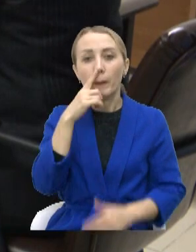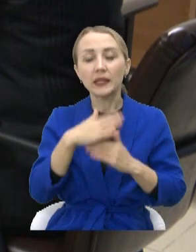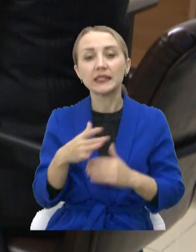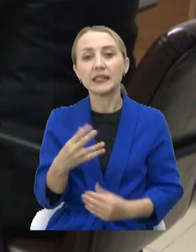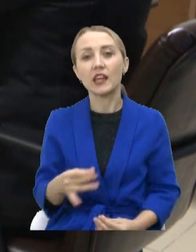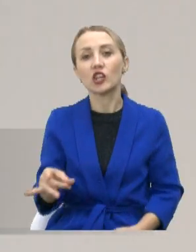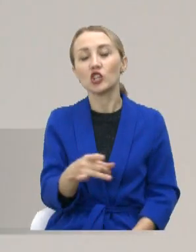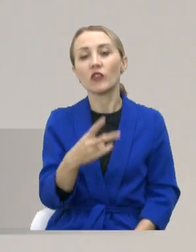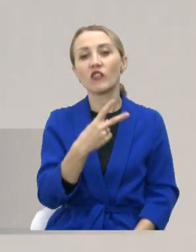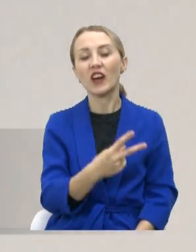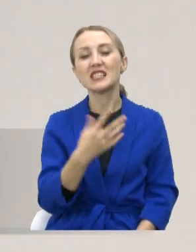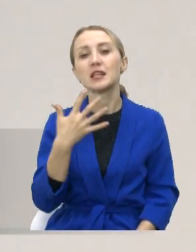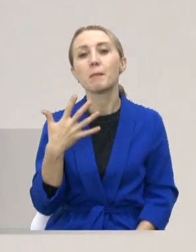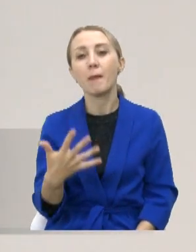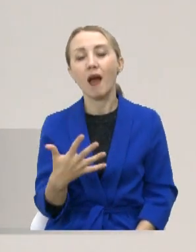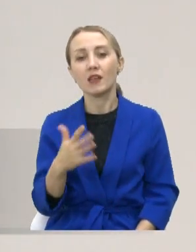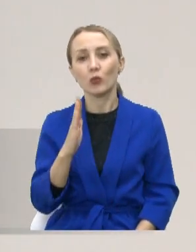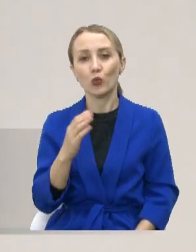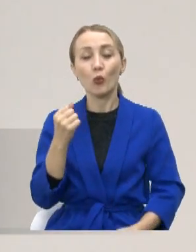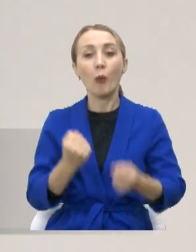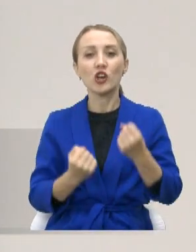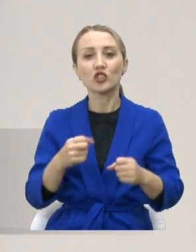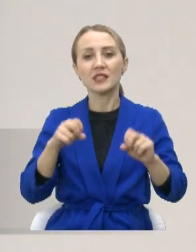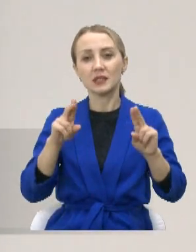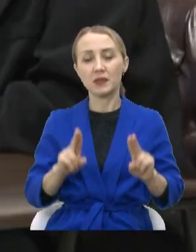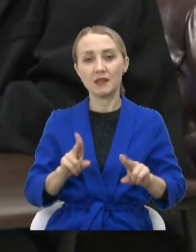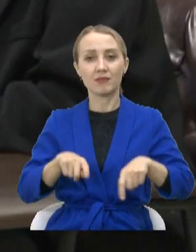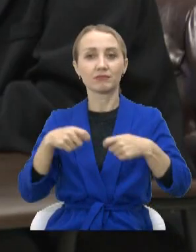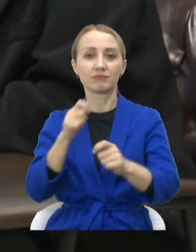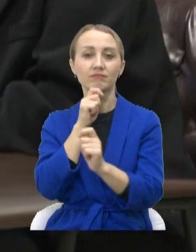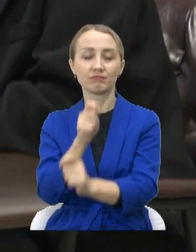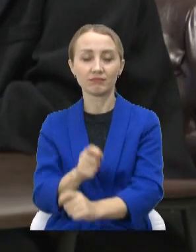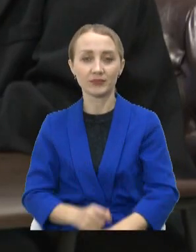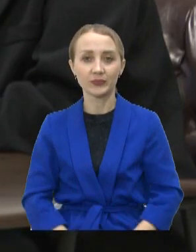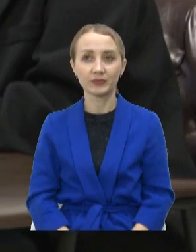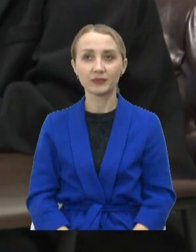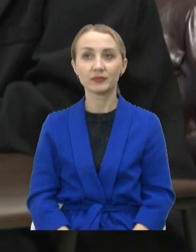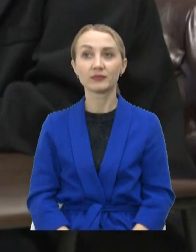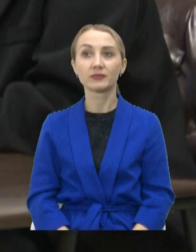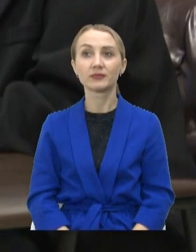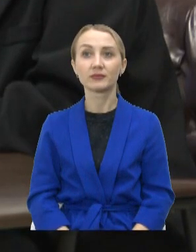переданы 25 единиц спецтранспорта. Эдуард Погребицкий, Евгений Варанкин, Василий Вережников, Кокщи-Акпарат.